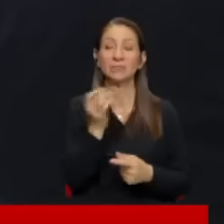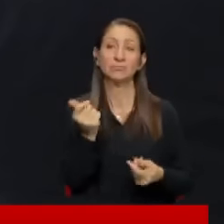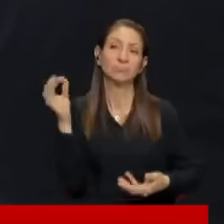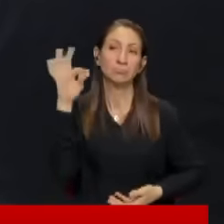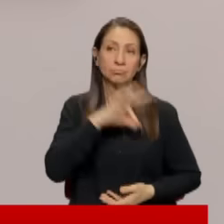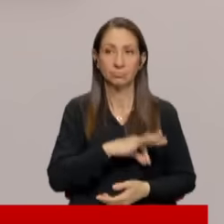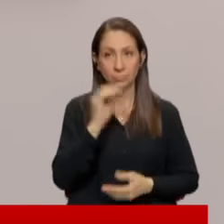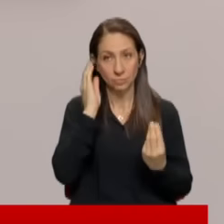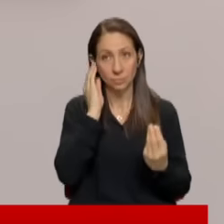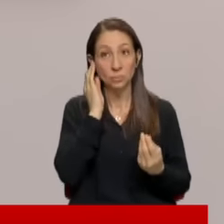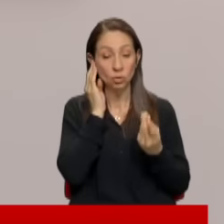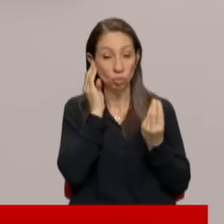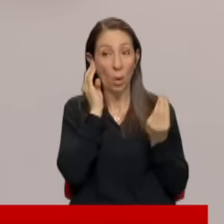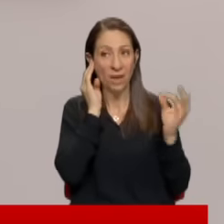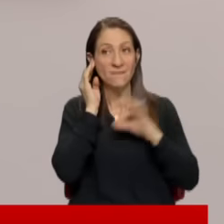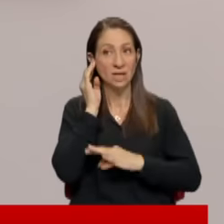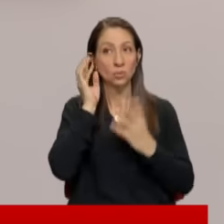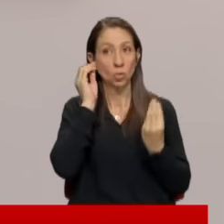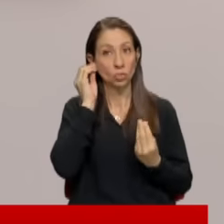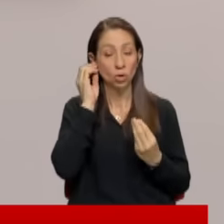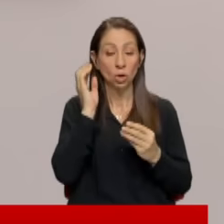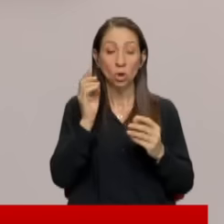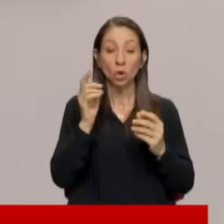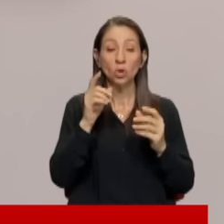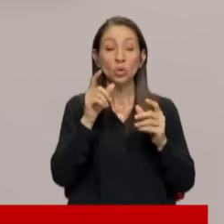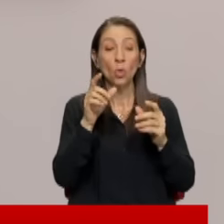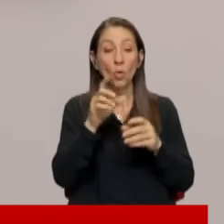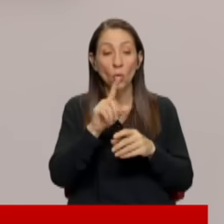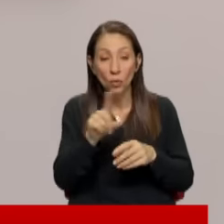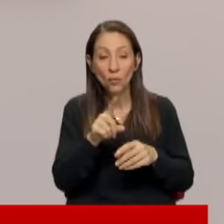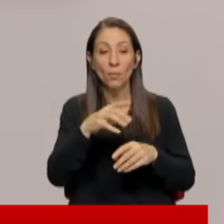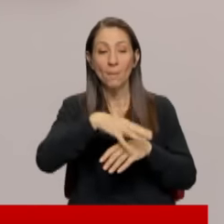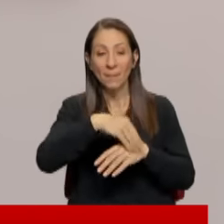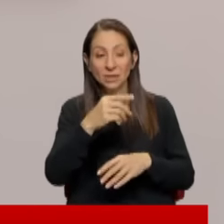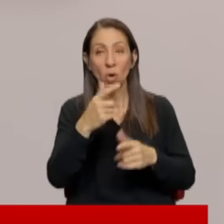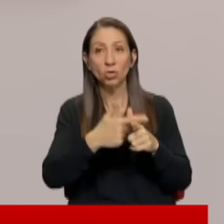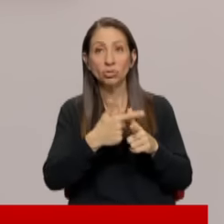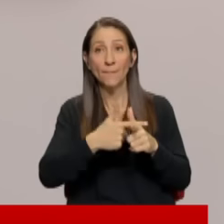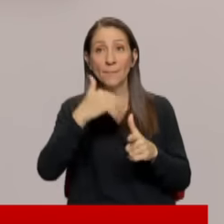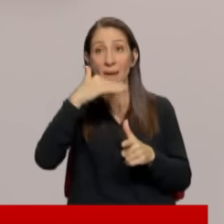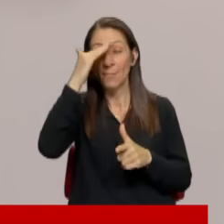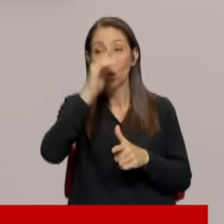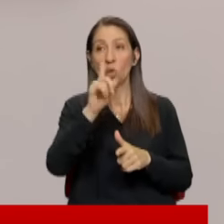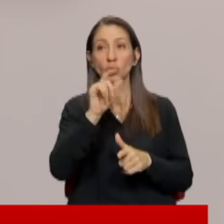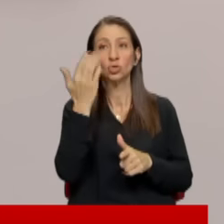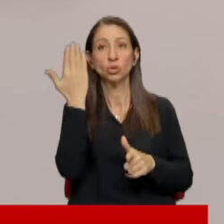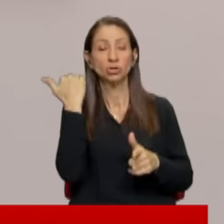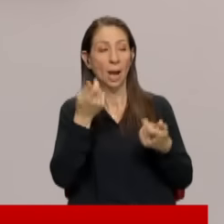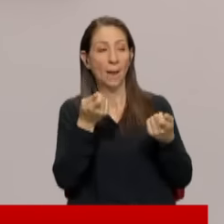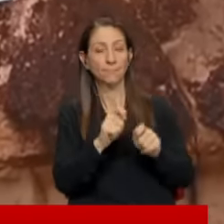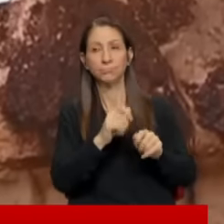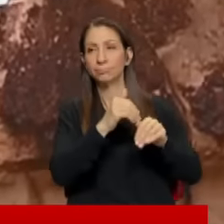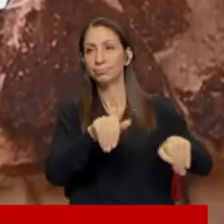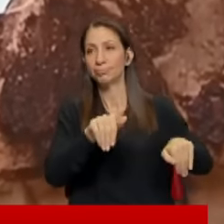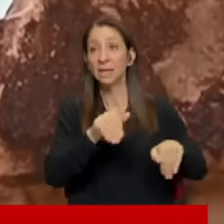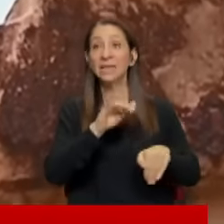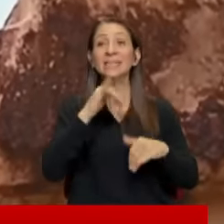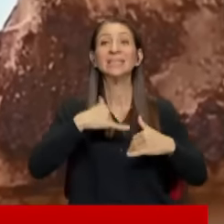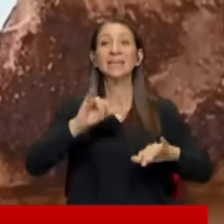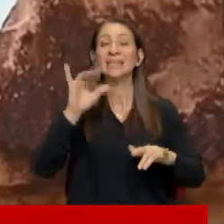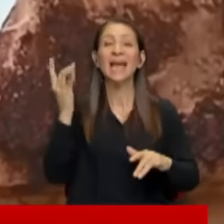elde edildi. Oldukça verimli geçti. Zaten Güneydoğu'da Urfa, Mardin bölgesindeki oteller bayramdan 10 gün önce satışa kapatmışlardı.